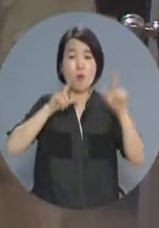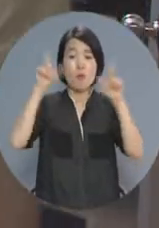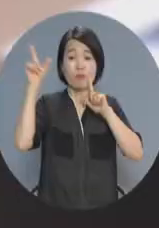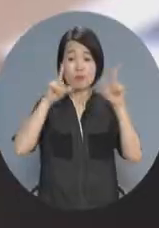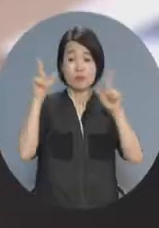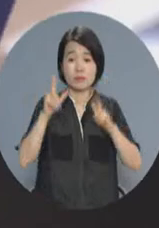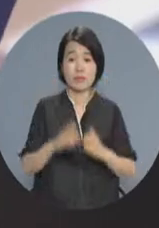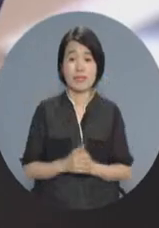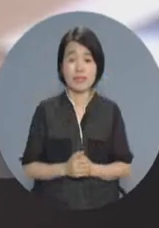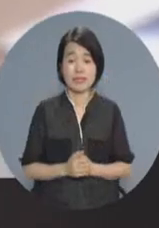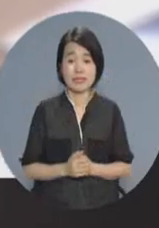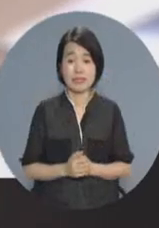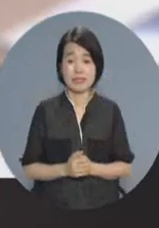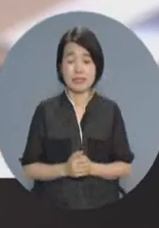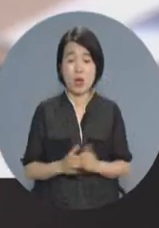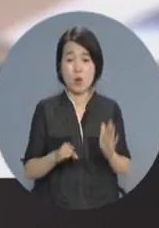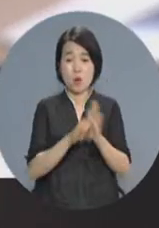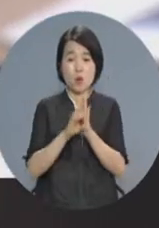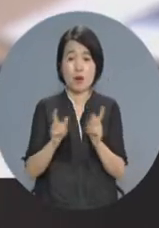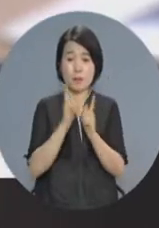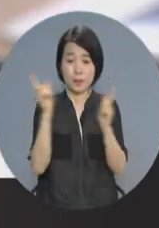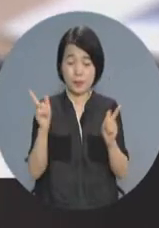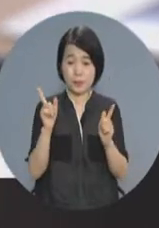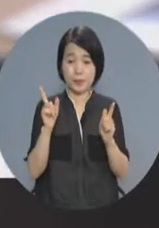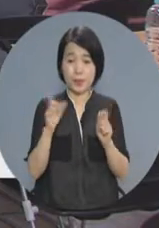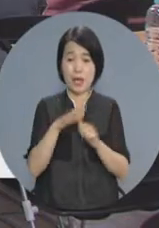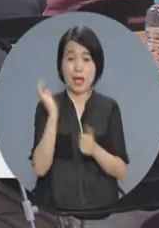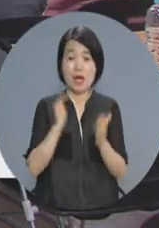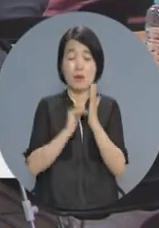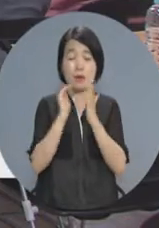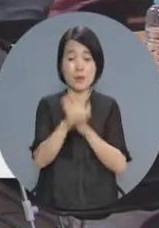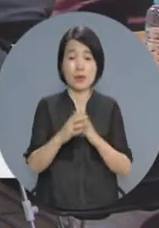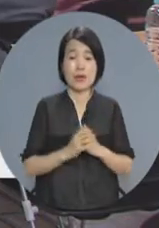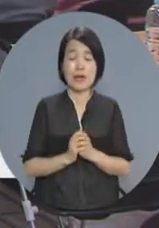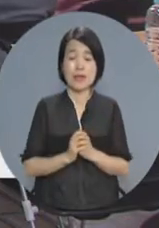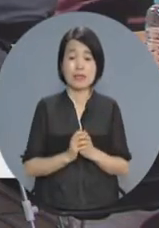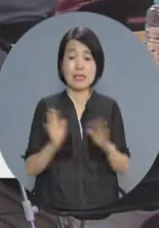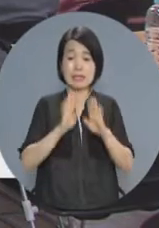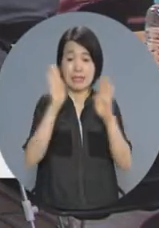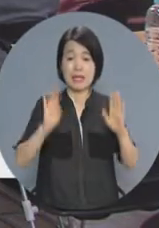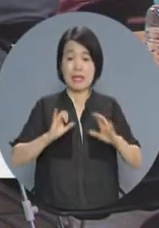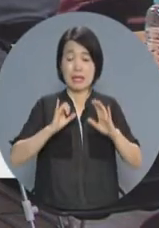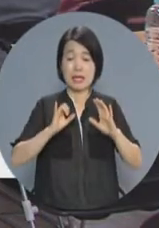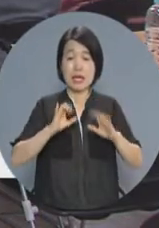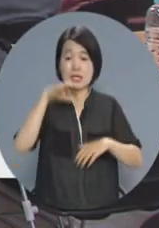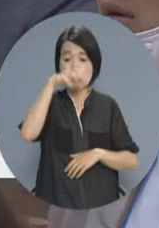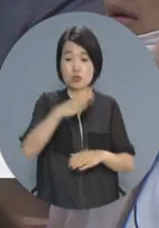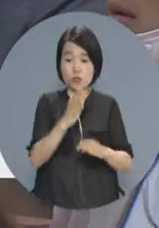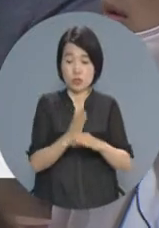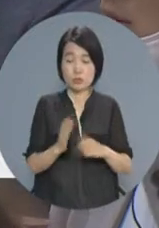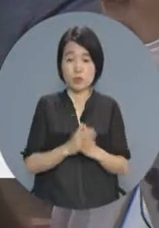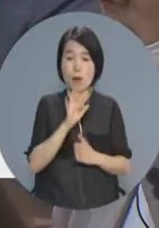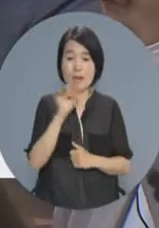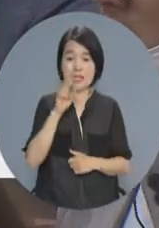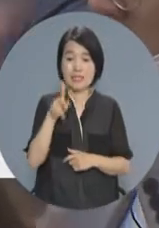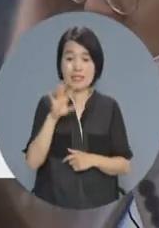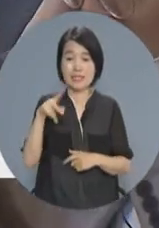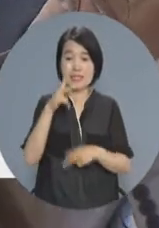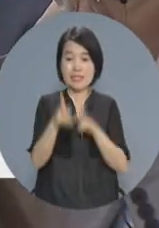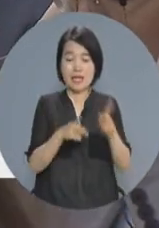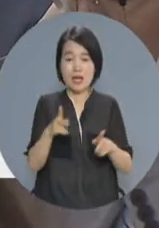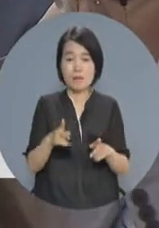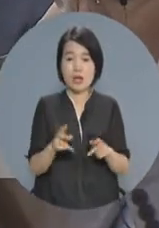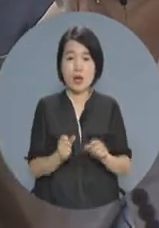넘칩니다. 코로나19 거리 두기가 해제된 이후 세계 박람회장을 필두로 여수 지역의 마이스 산업이